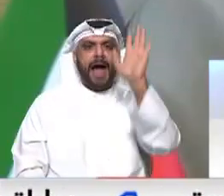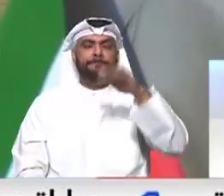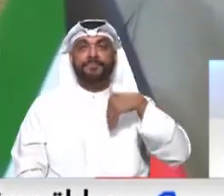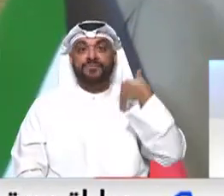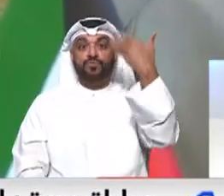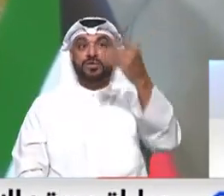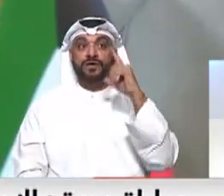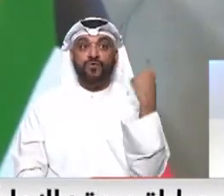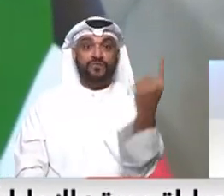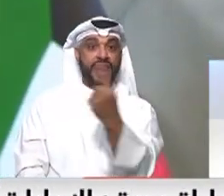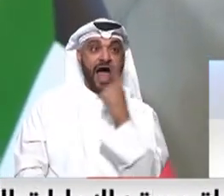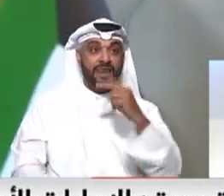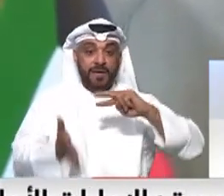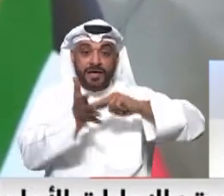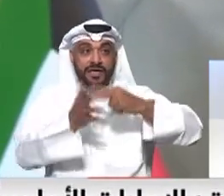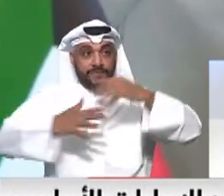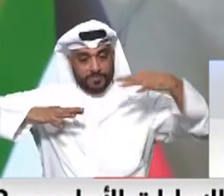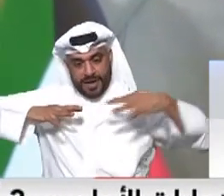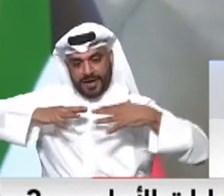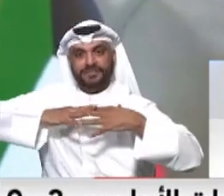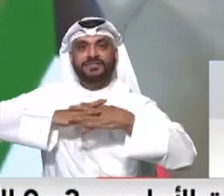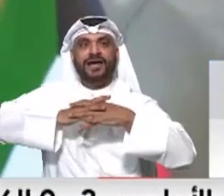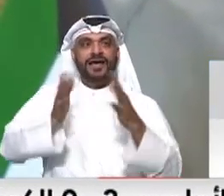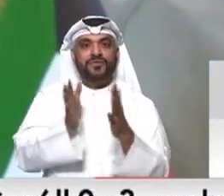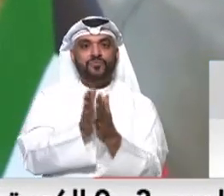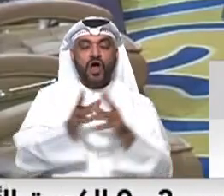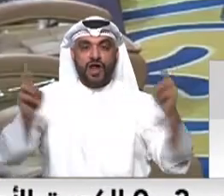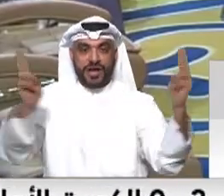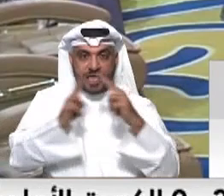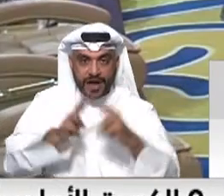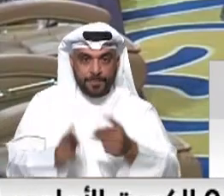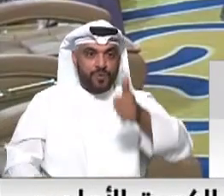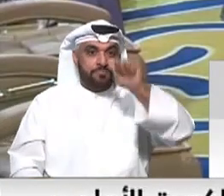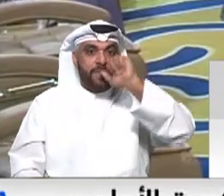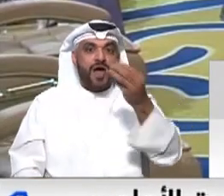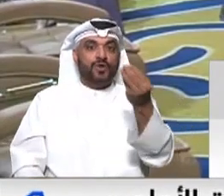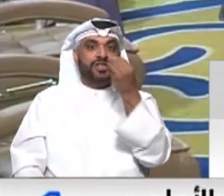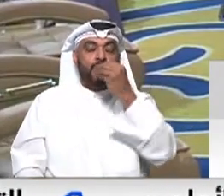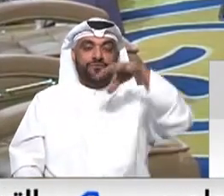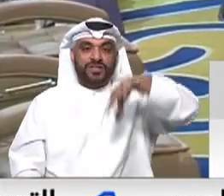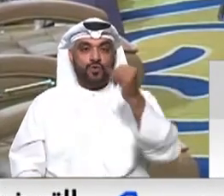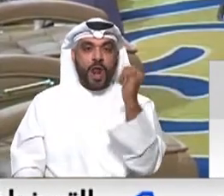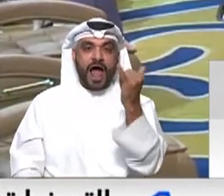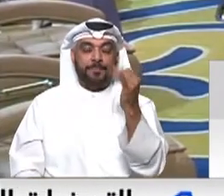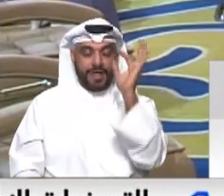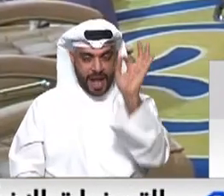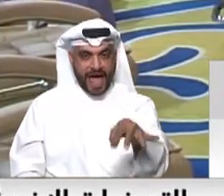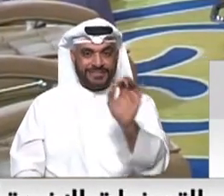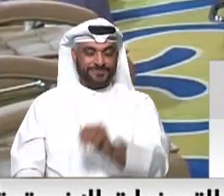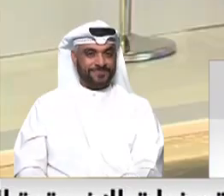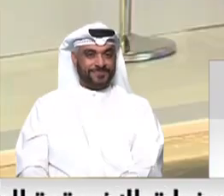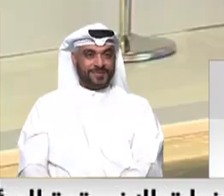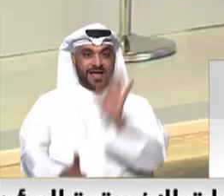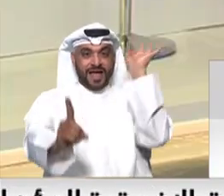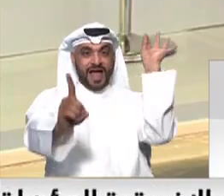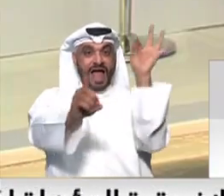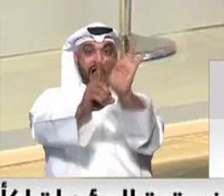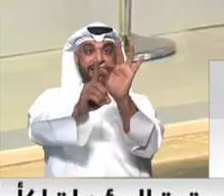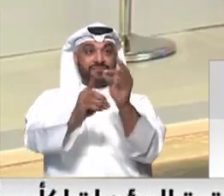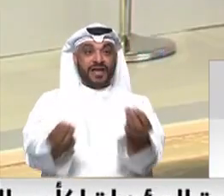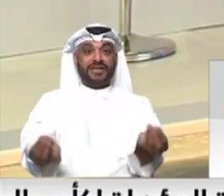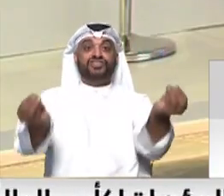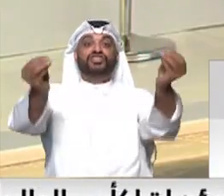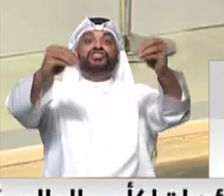المبادرة الإقليمية للترابط بين قطاعات الطاقة والمياه والغذاء في الدول العربية وأنشطتها. يهدف اللقاء إلى تعزيز